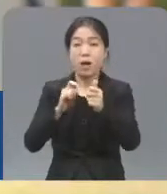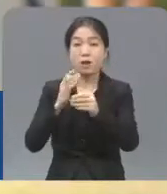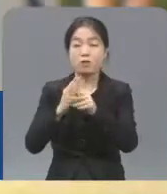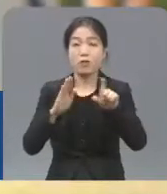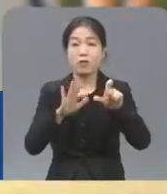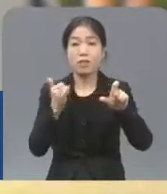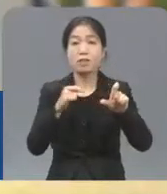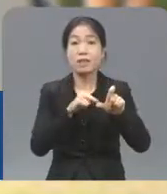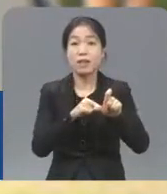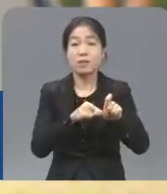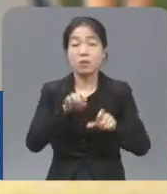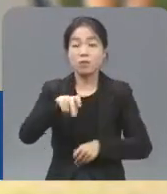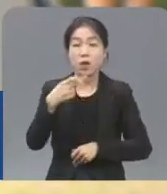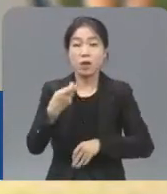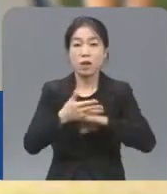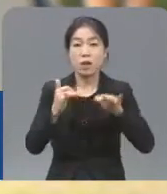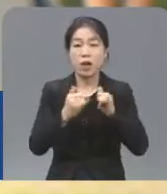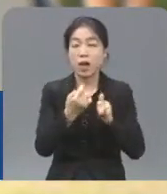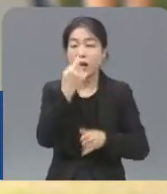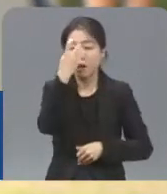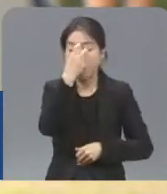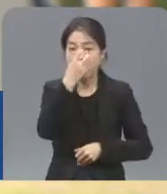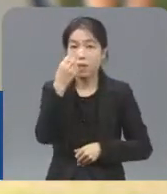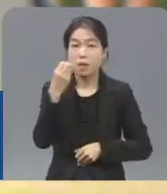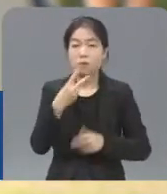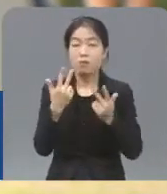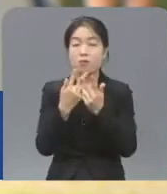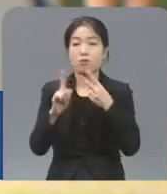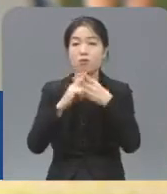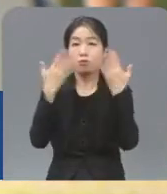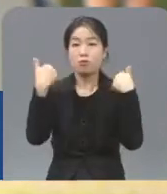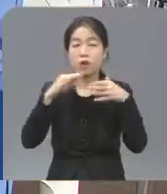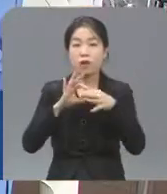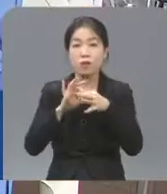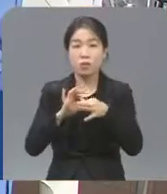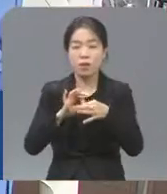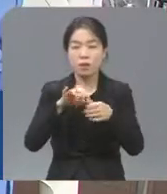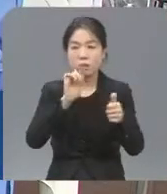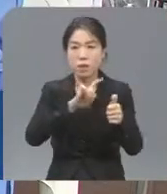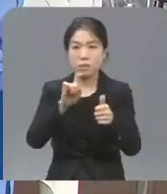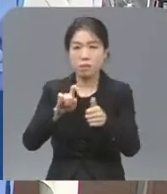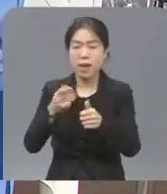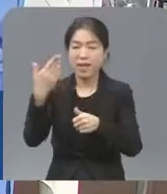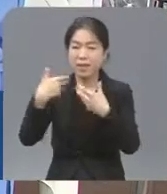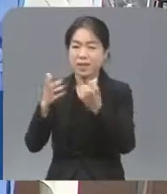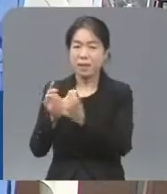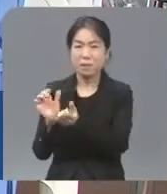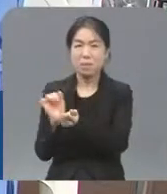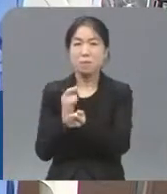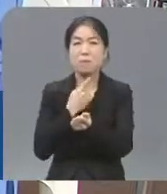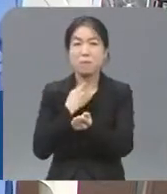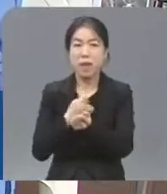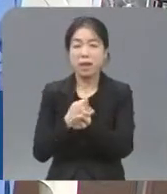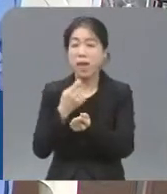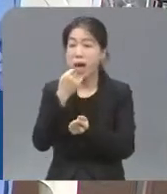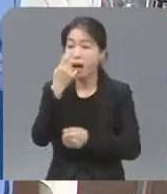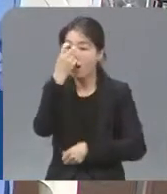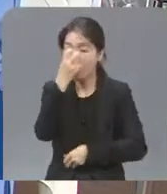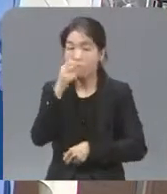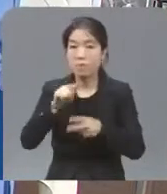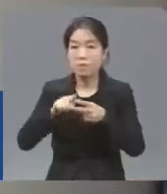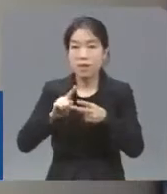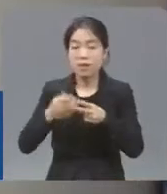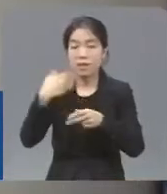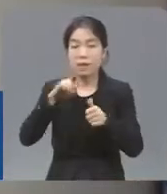15명은 광산구 외국인 검사와 북구 모 중학교 관련 학생 등 기존 집단 감염 관련 검사나 기존